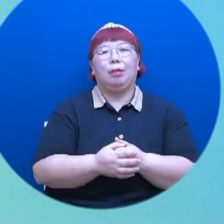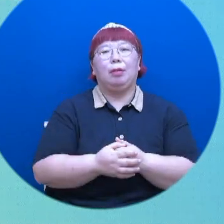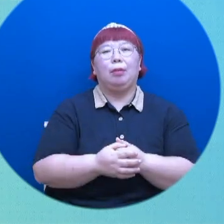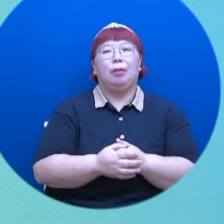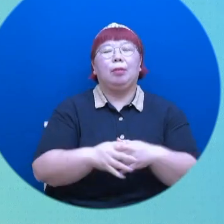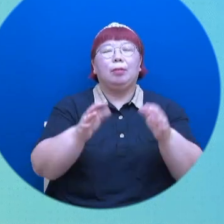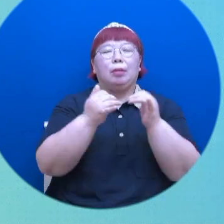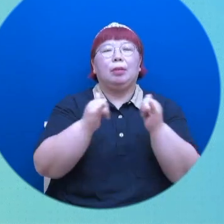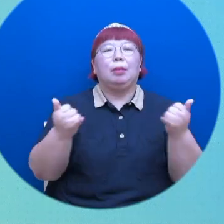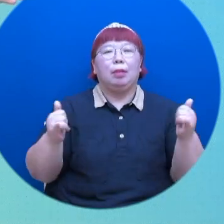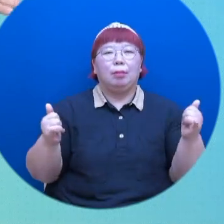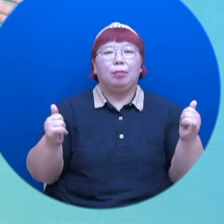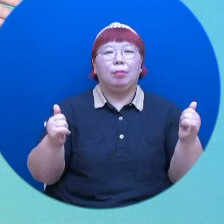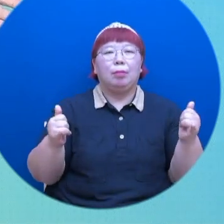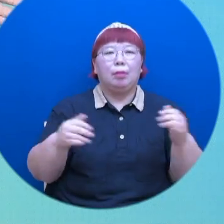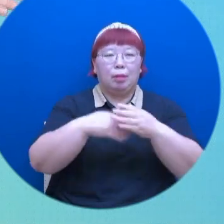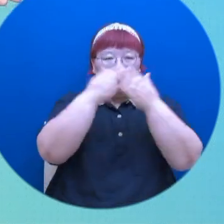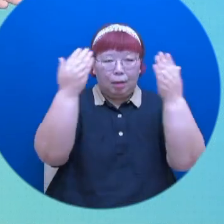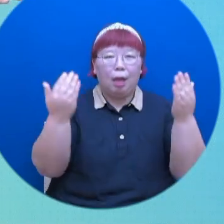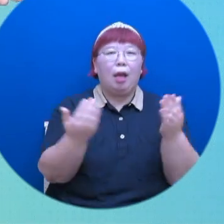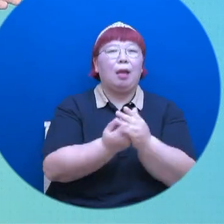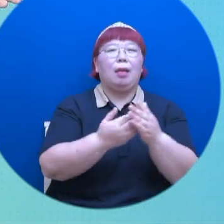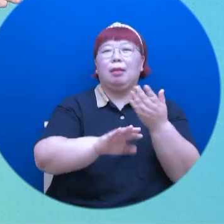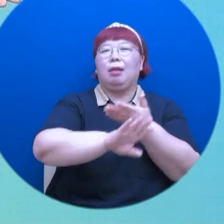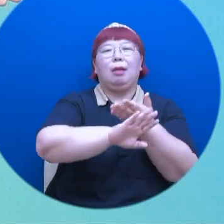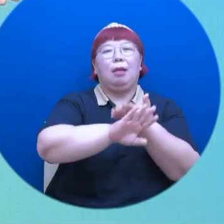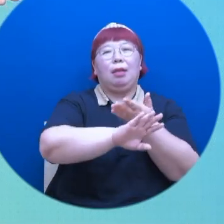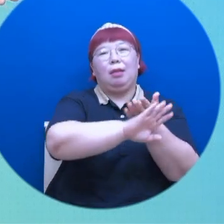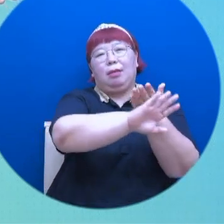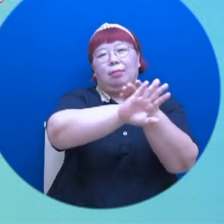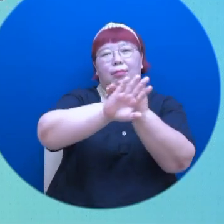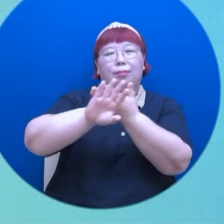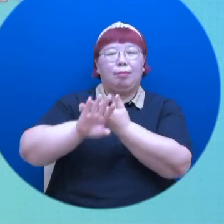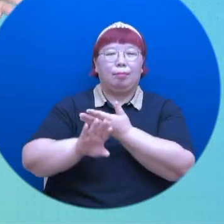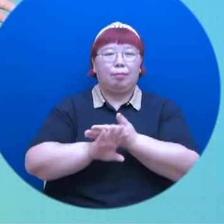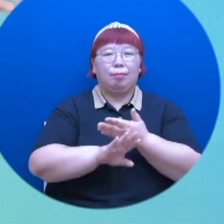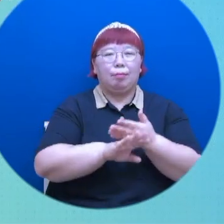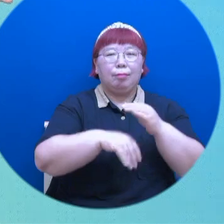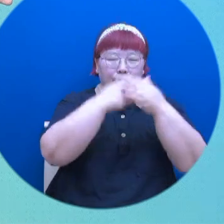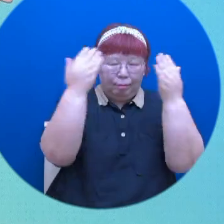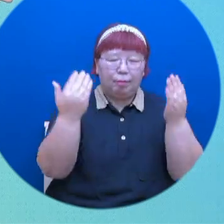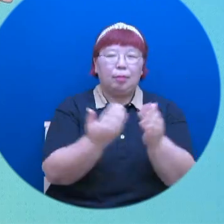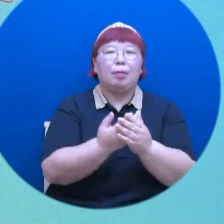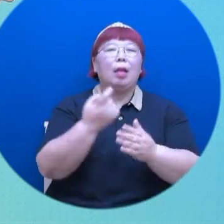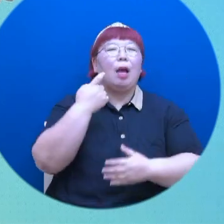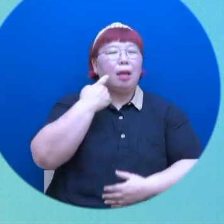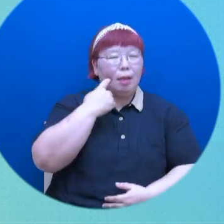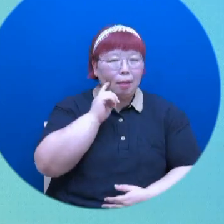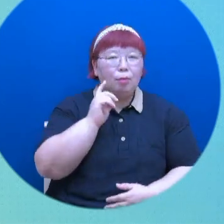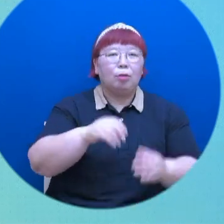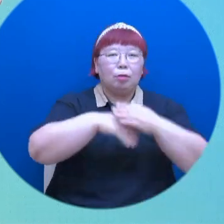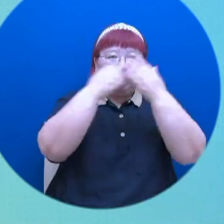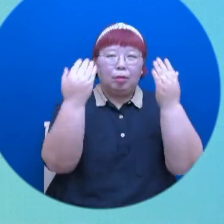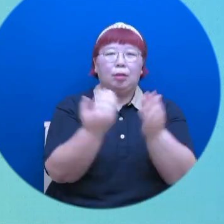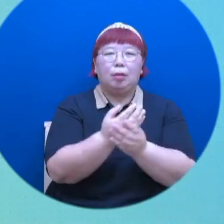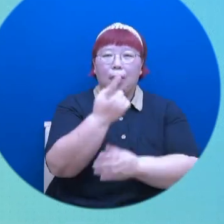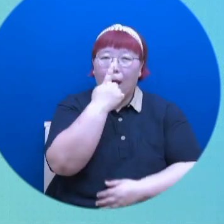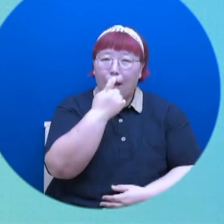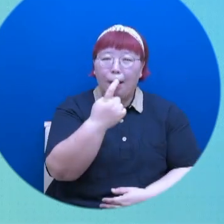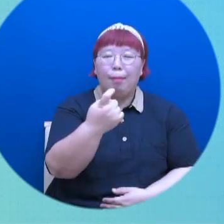사람들은요, 다 달라요. 다 예쁘고 다